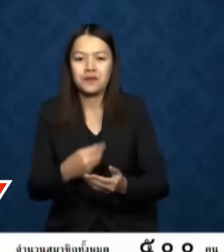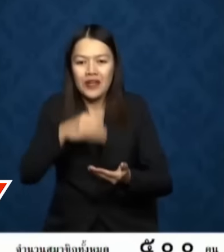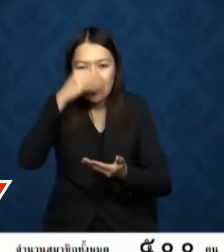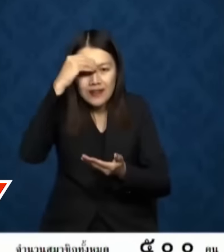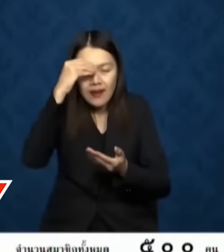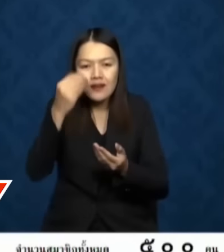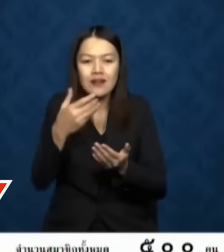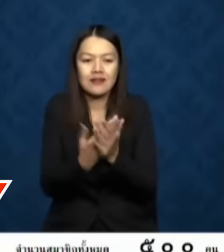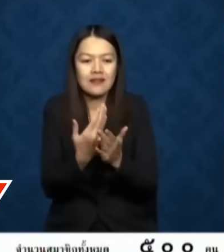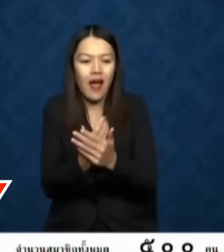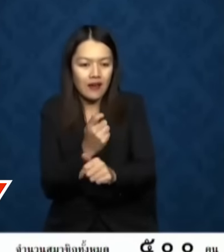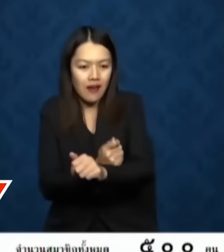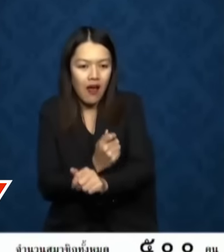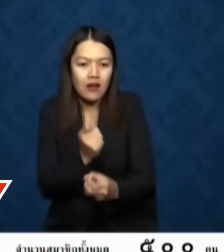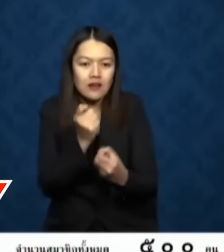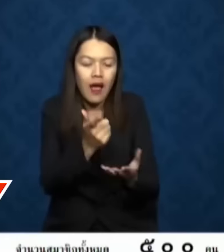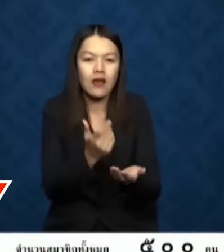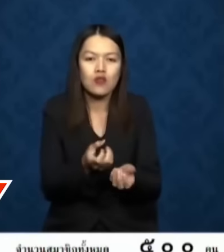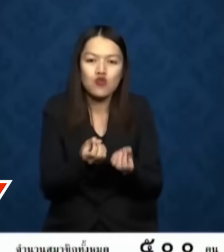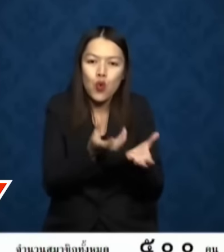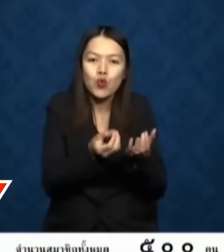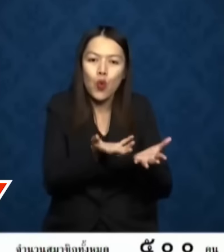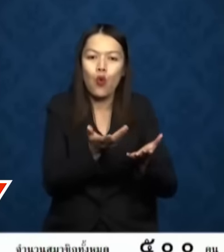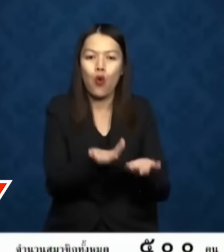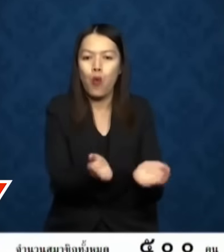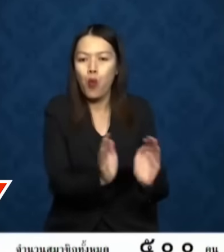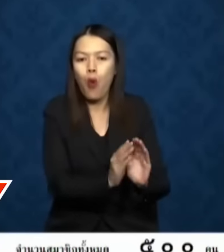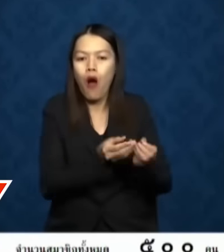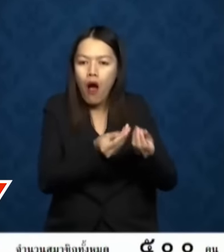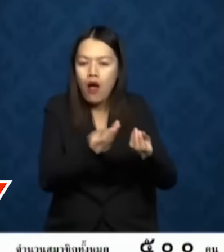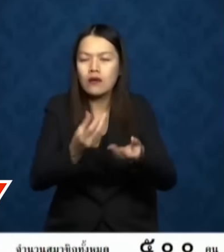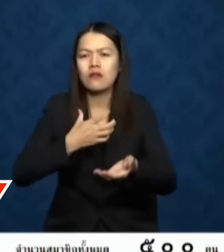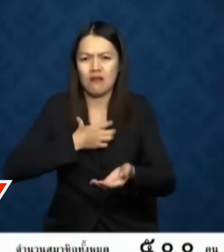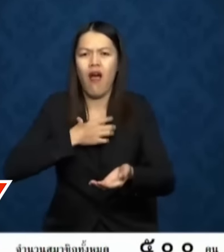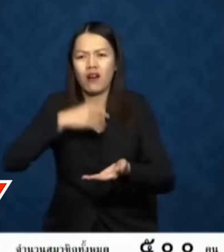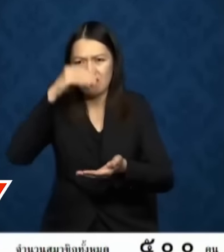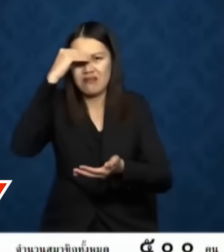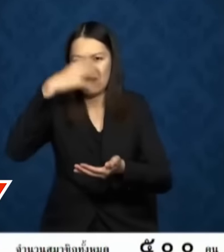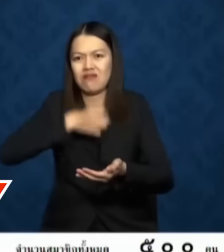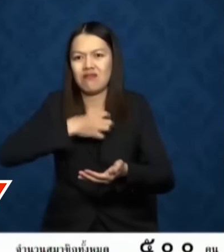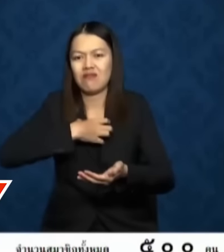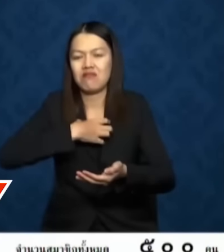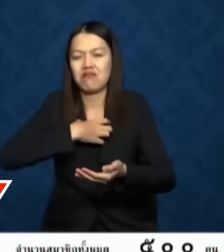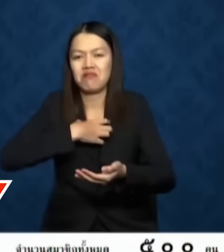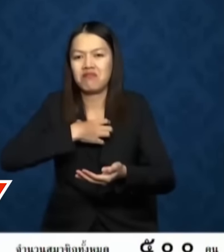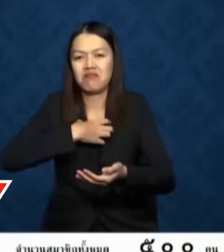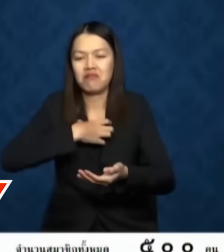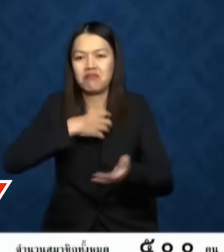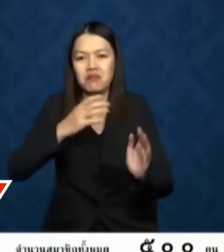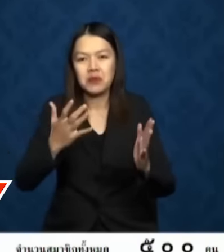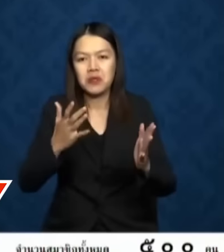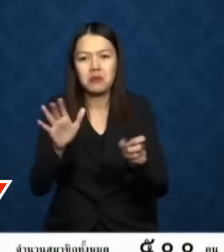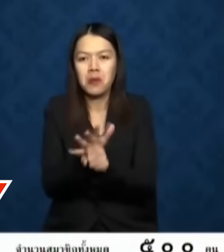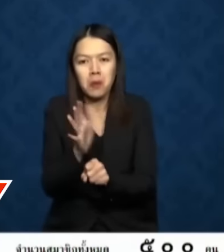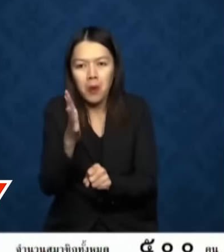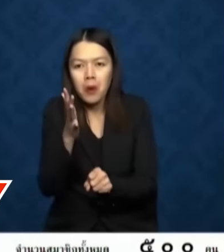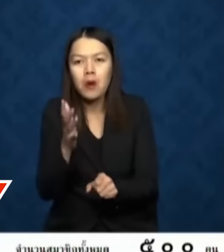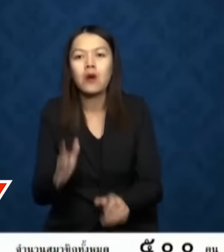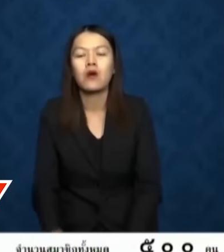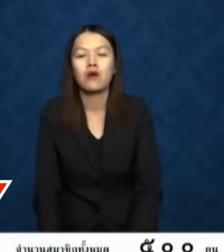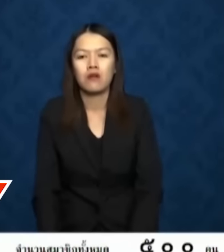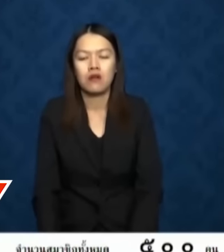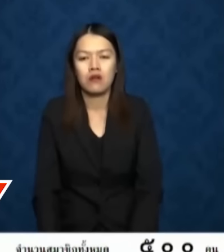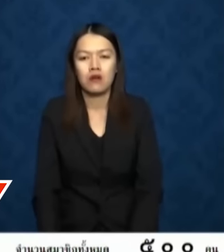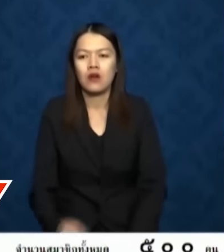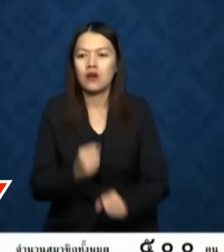เรียนที่สามารถเจือจูนให้กับทุกคนที่ต้องการการเล่าเรียนอย่างเข้าถึงเ